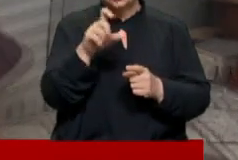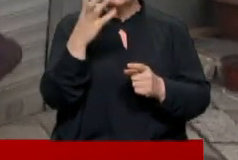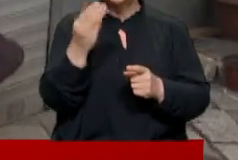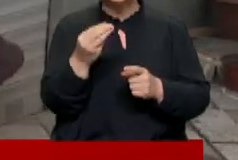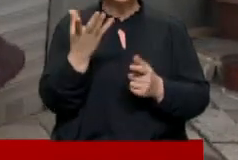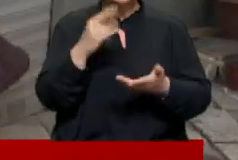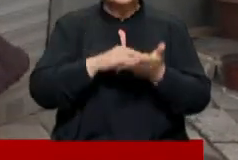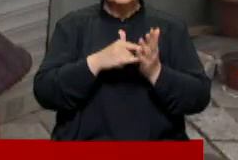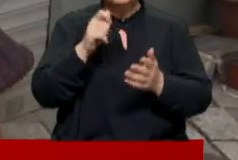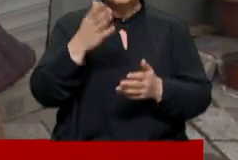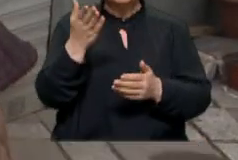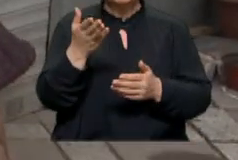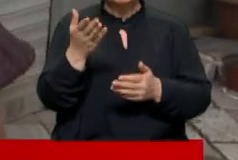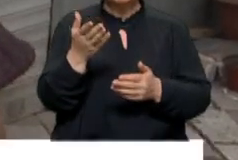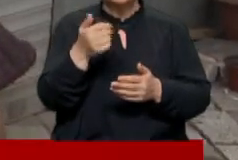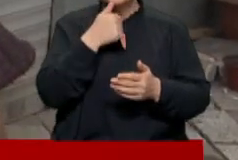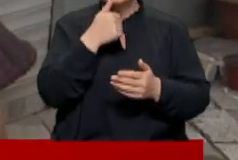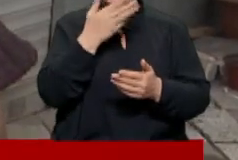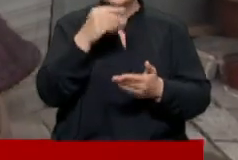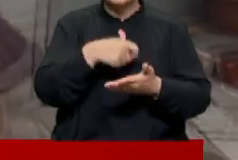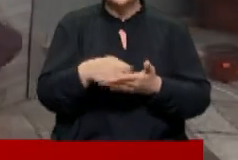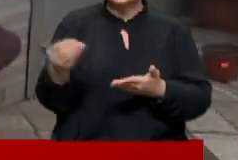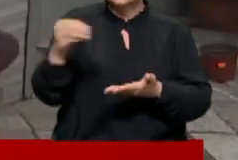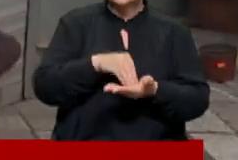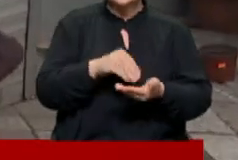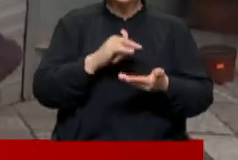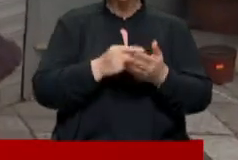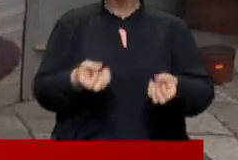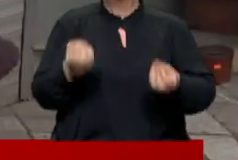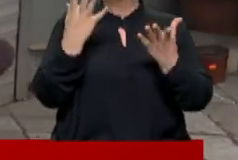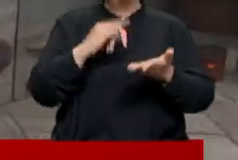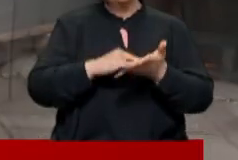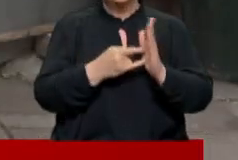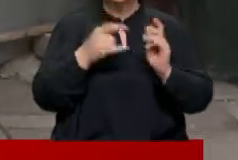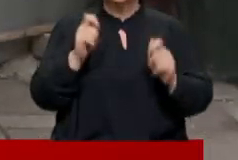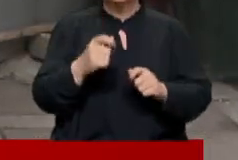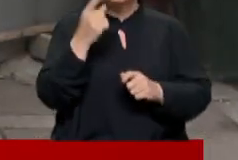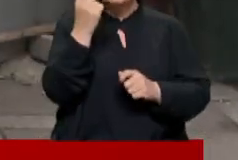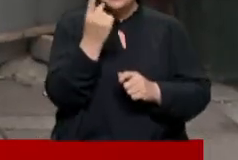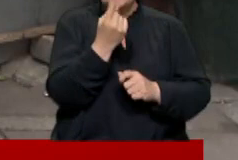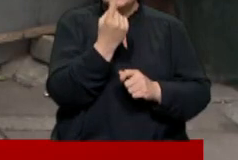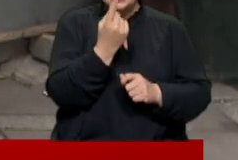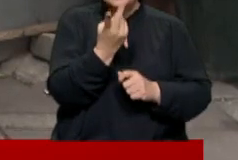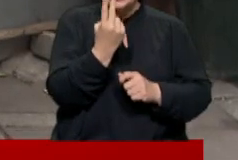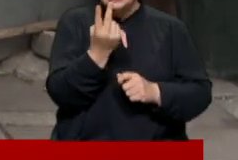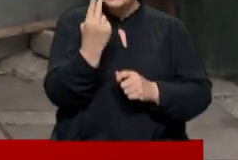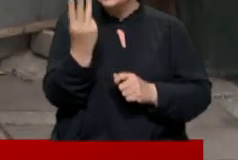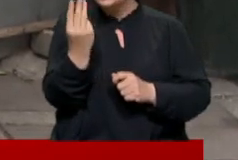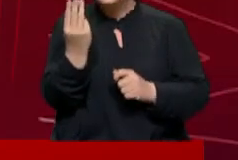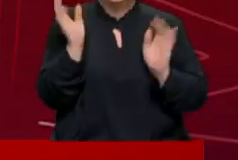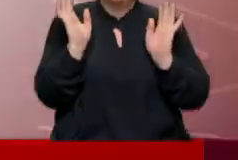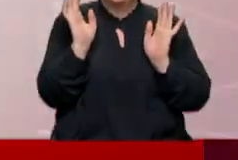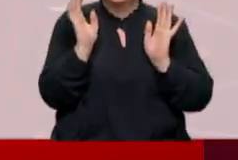oldu. Nasıl geçiniyorsunuz? Valla babamın emekli maaşı geliyor. Tam geçinemiyoruz ama idare ediyoruz. Bir tane bir tane, iki tane iki tane, üç tane